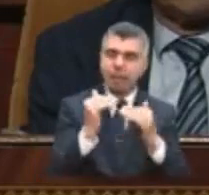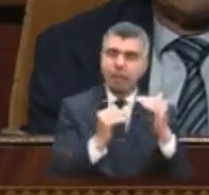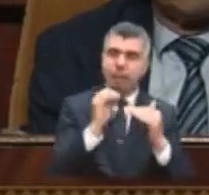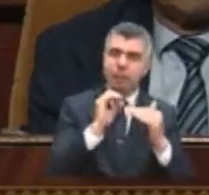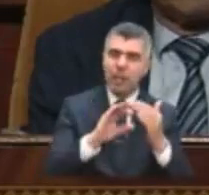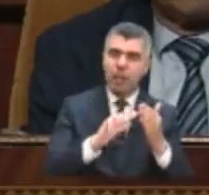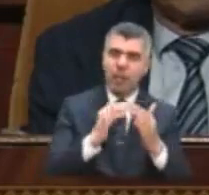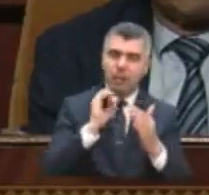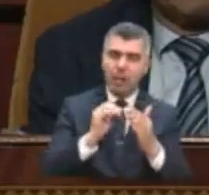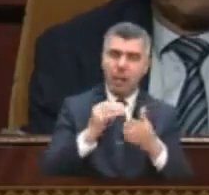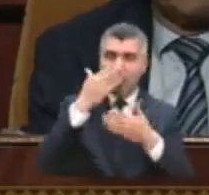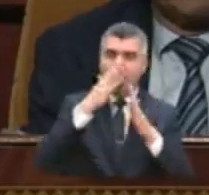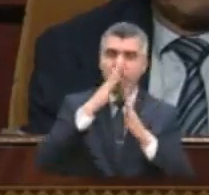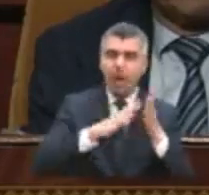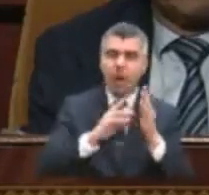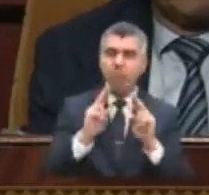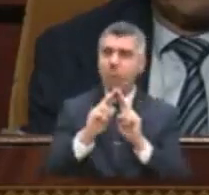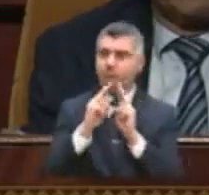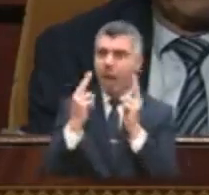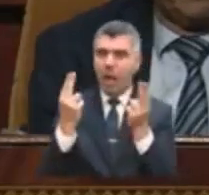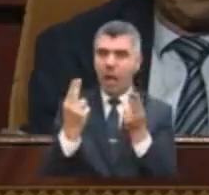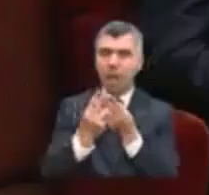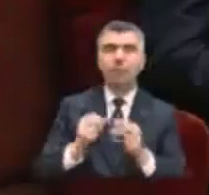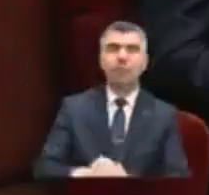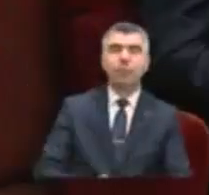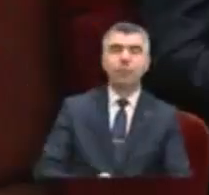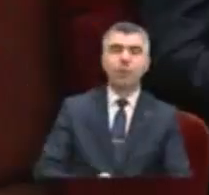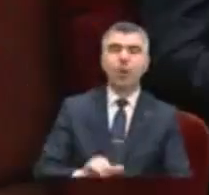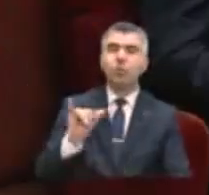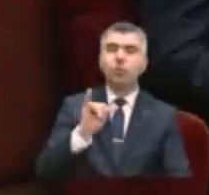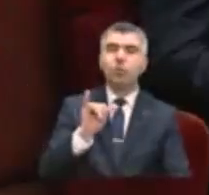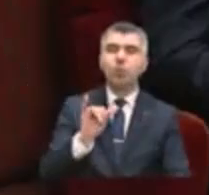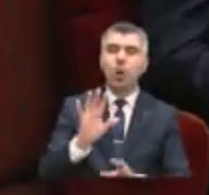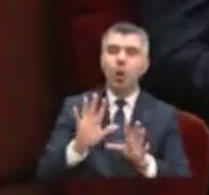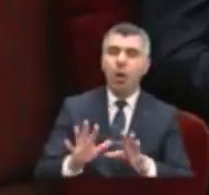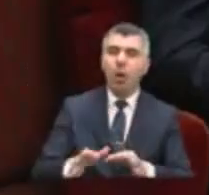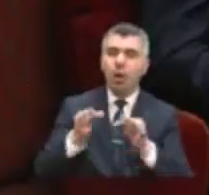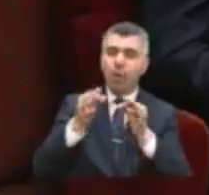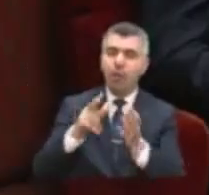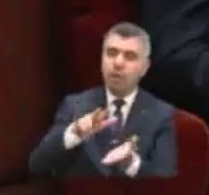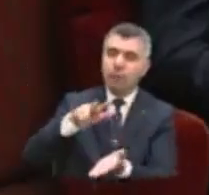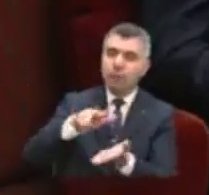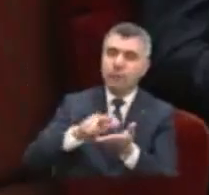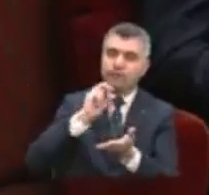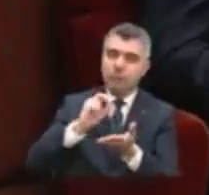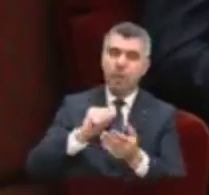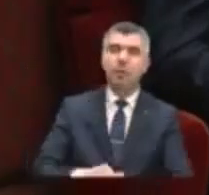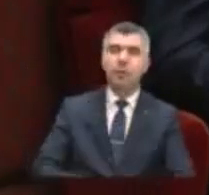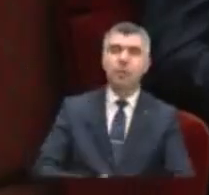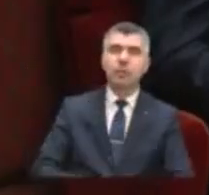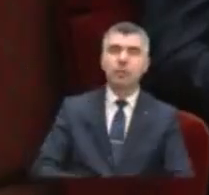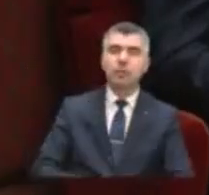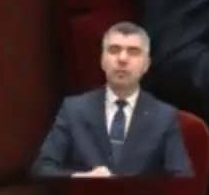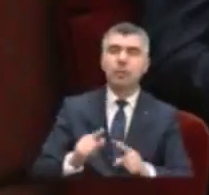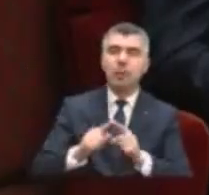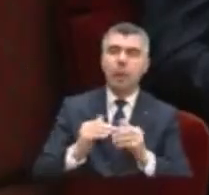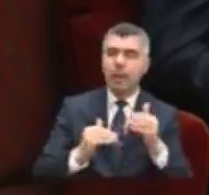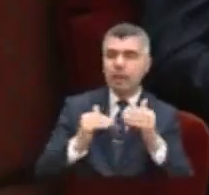التقويمات الوطنية والدولية؟ وما هي الآليات والمعايير التي تعتمدونها لقياس